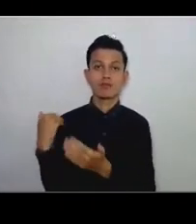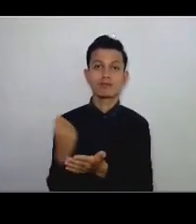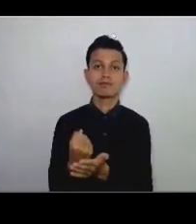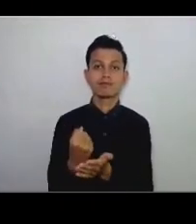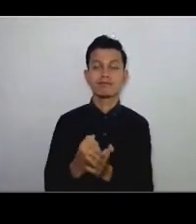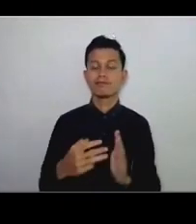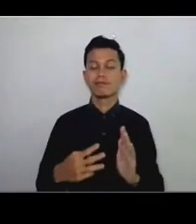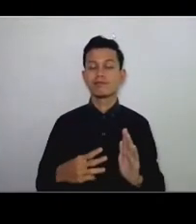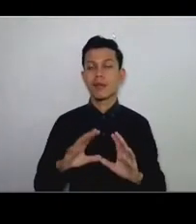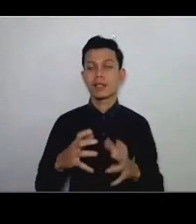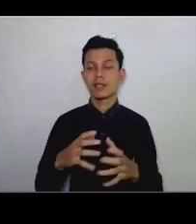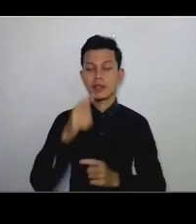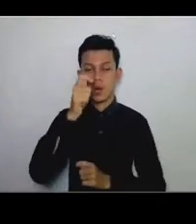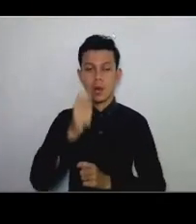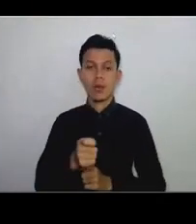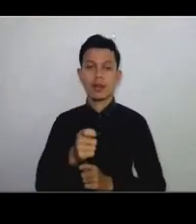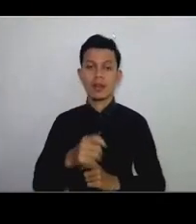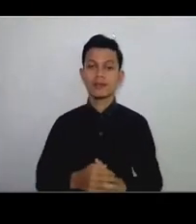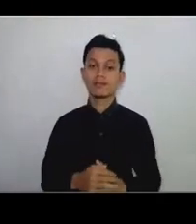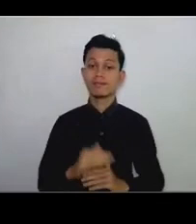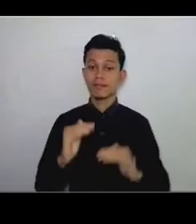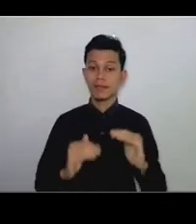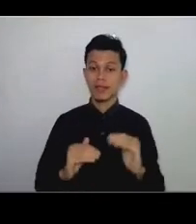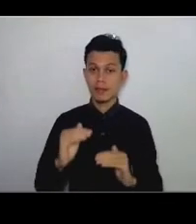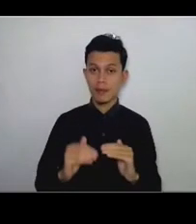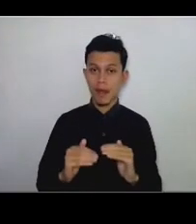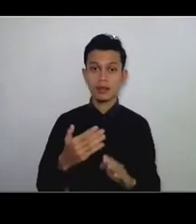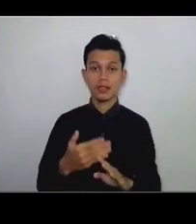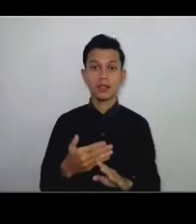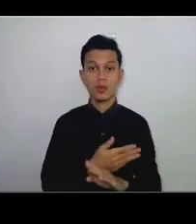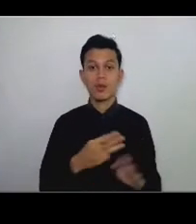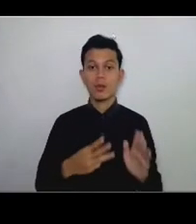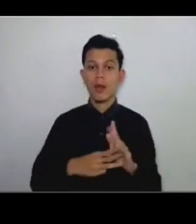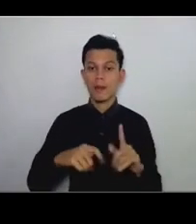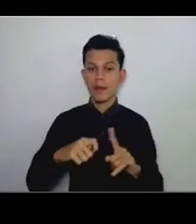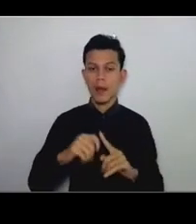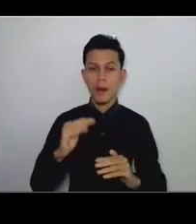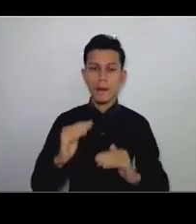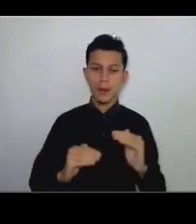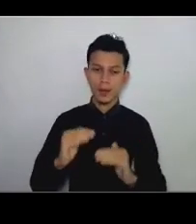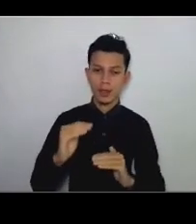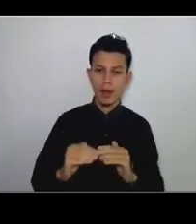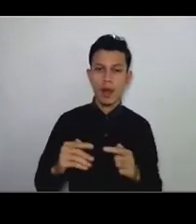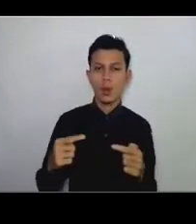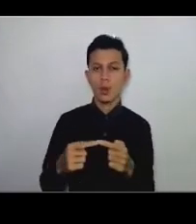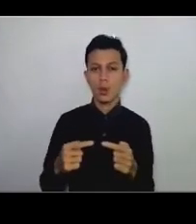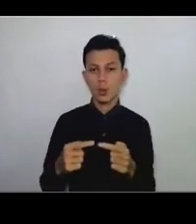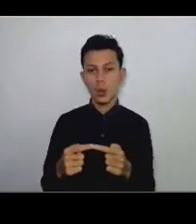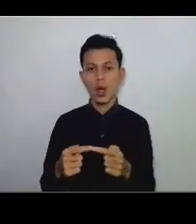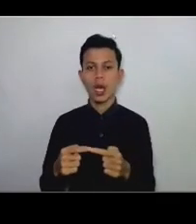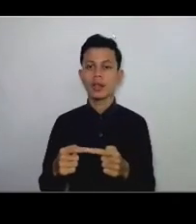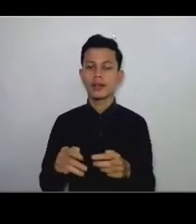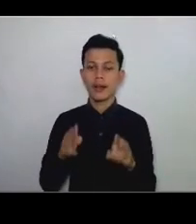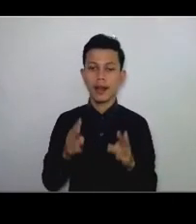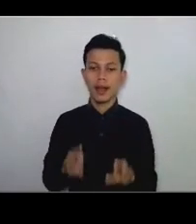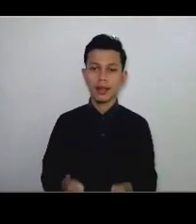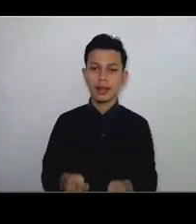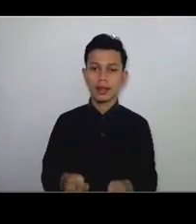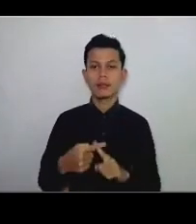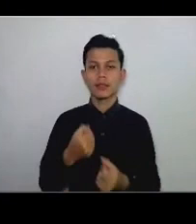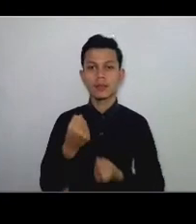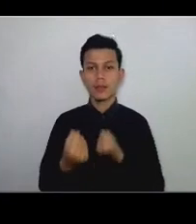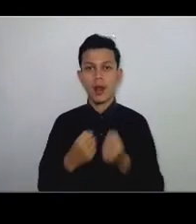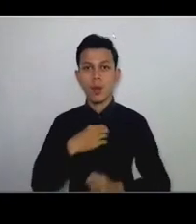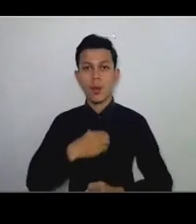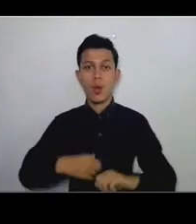kehormatan menimbang bahwa sebelum majelis kehormatan pertimbangkan mengenai dugaan adanya pelanggaran kode etik dan perilaku